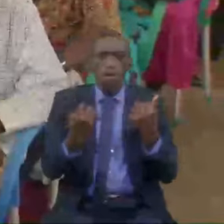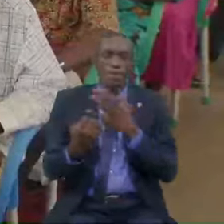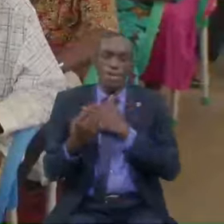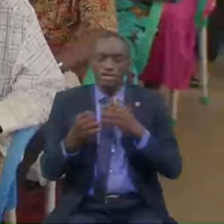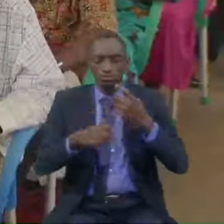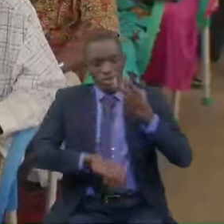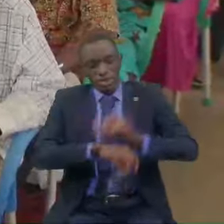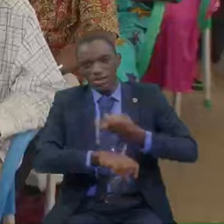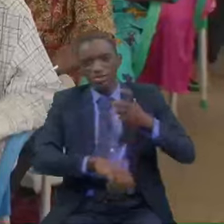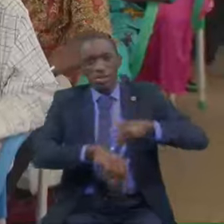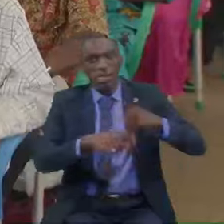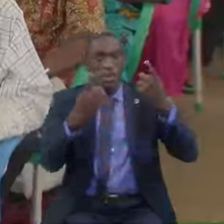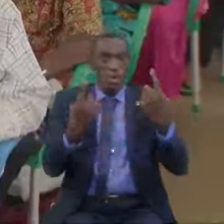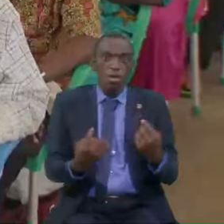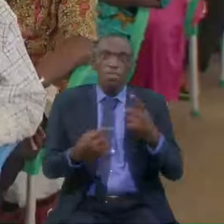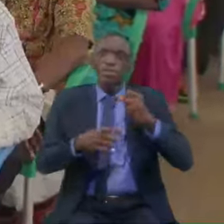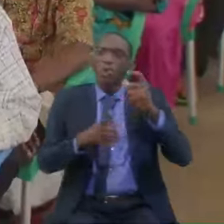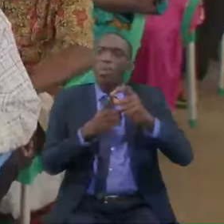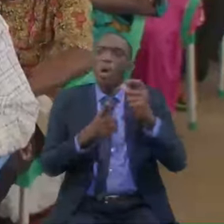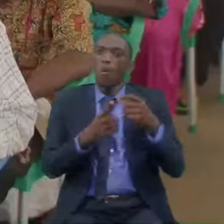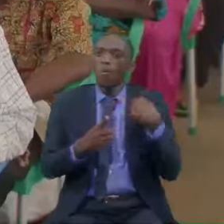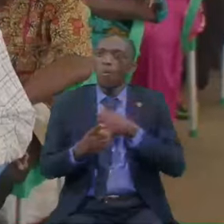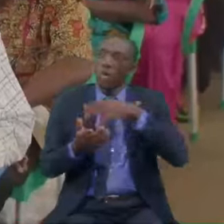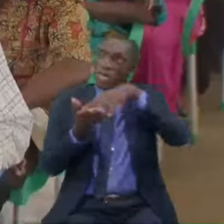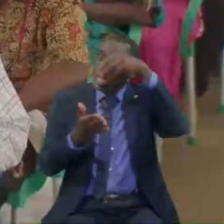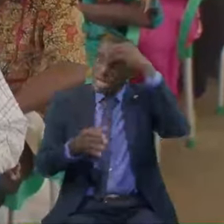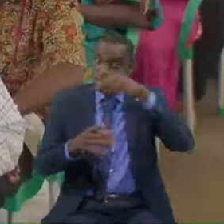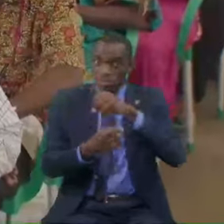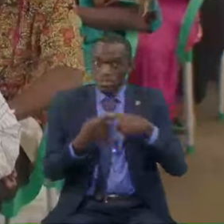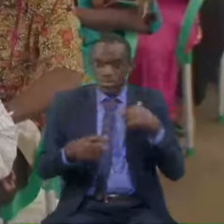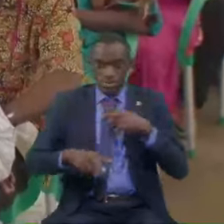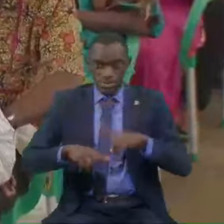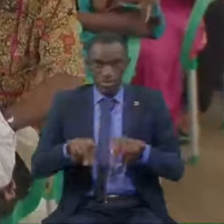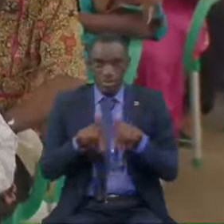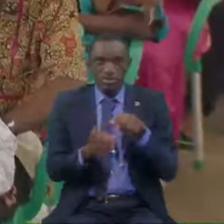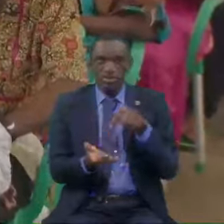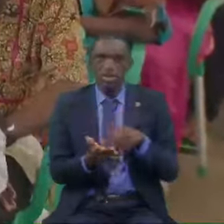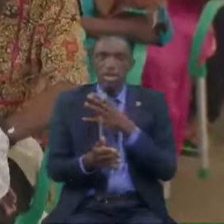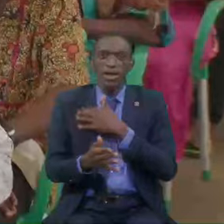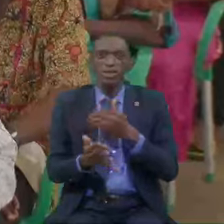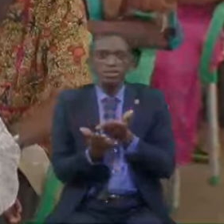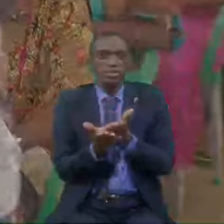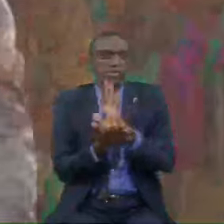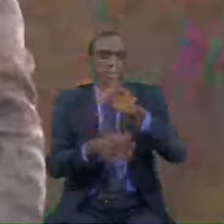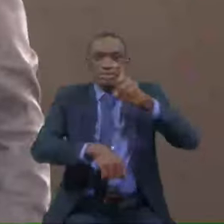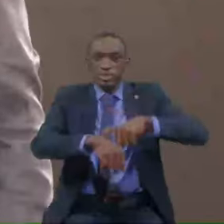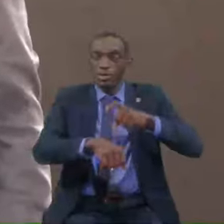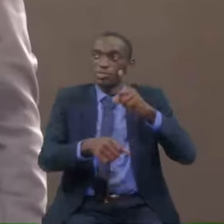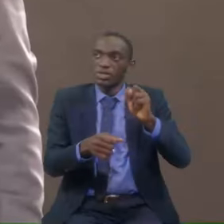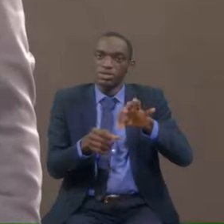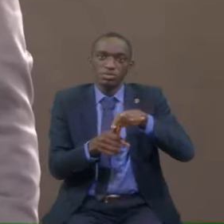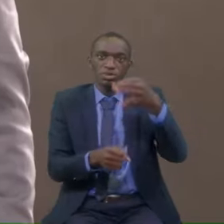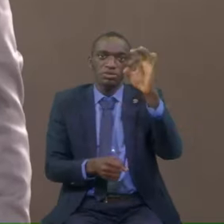les paroles que nous avons apprises au moment de nos rassemblements comme ça, l'Esprit de